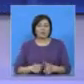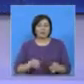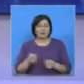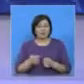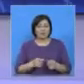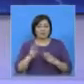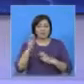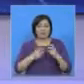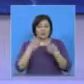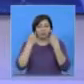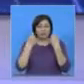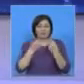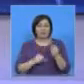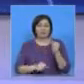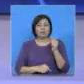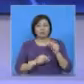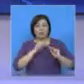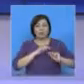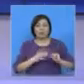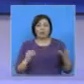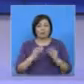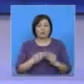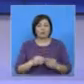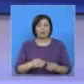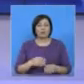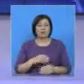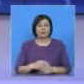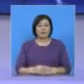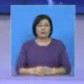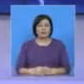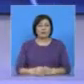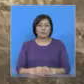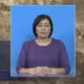завода проинформировала трудовую инспекцию и страховую компанию.